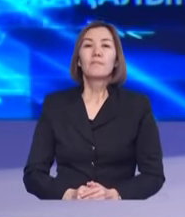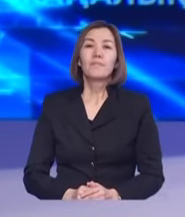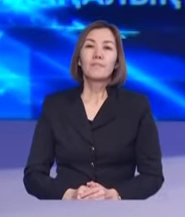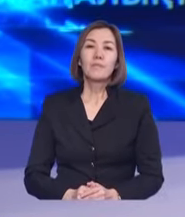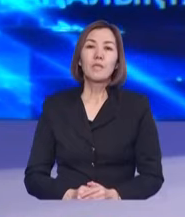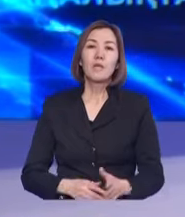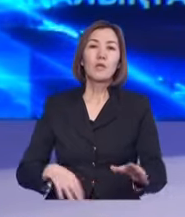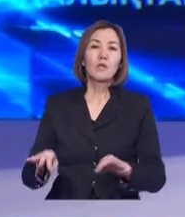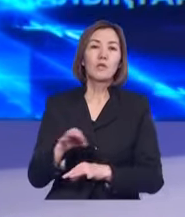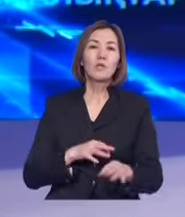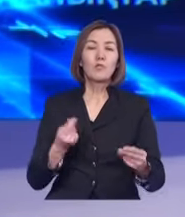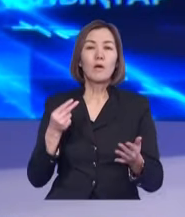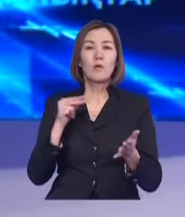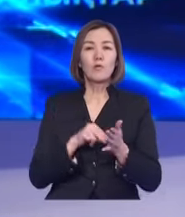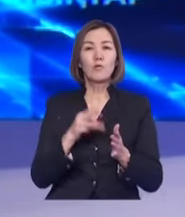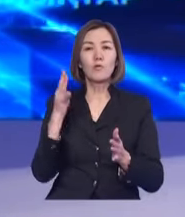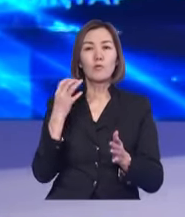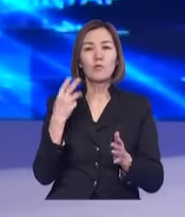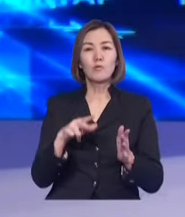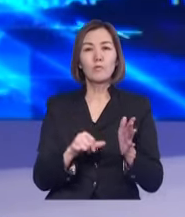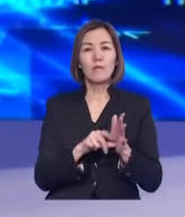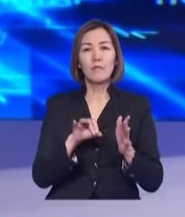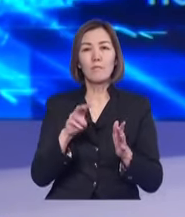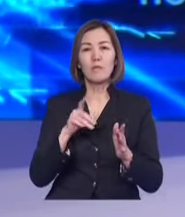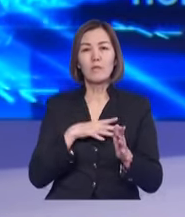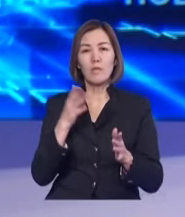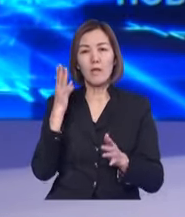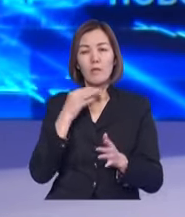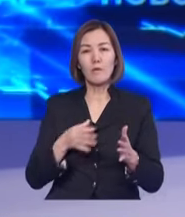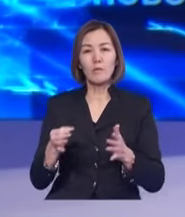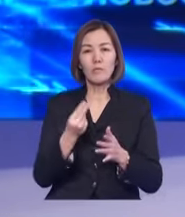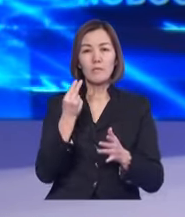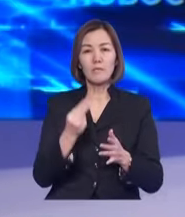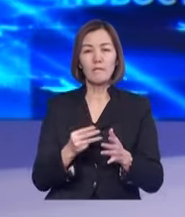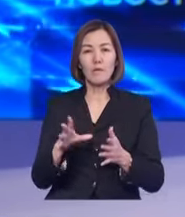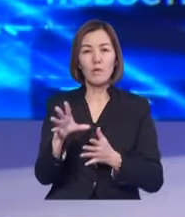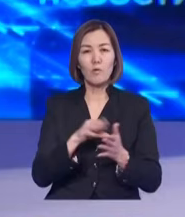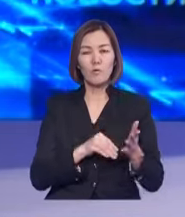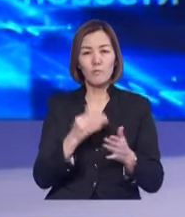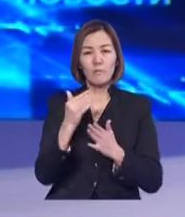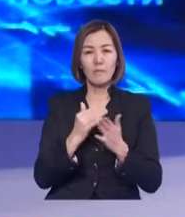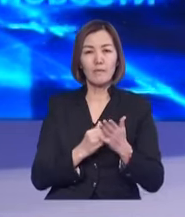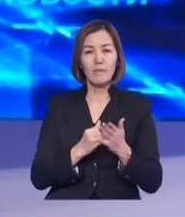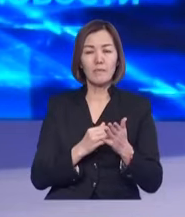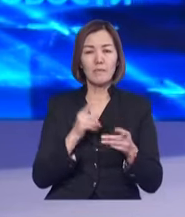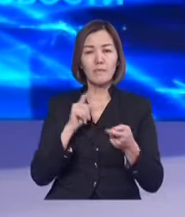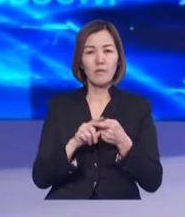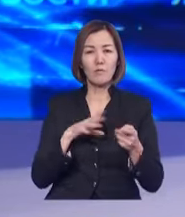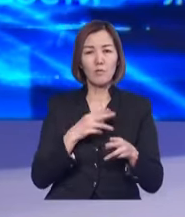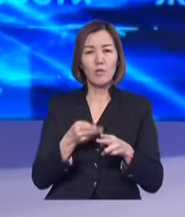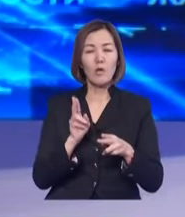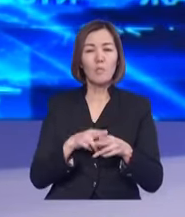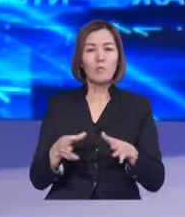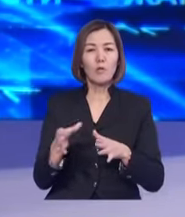Цифрлық көшірме заман талабы жоба құны 436 миллион тұратын Алматы облысының цифрлық көшірмесі бағдарламасы іске